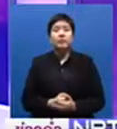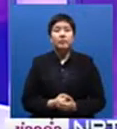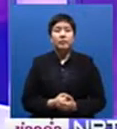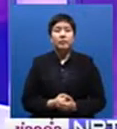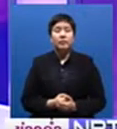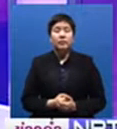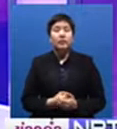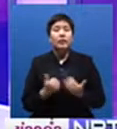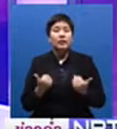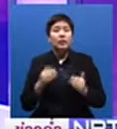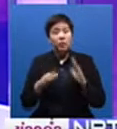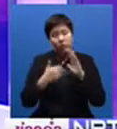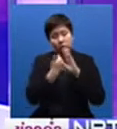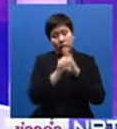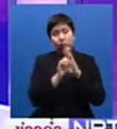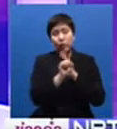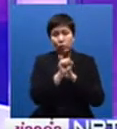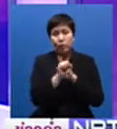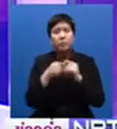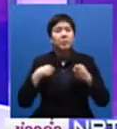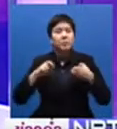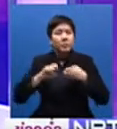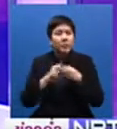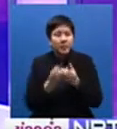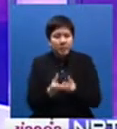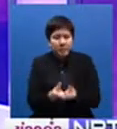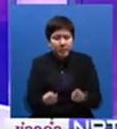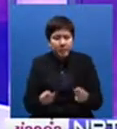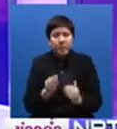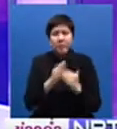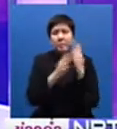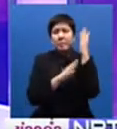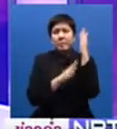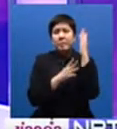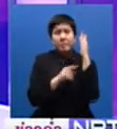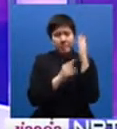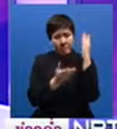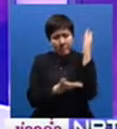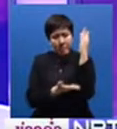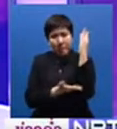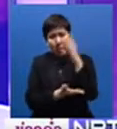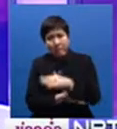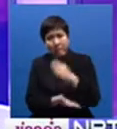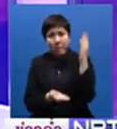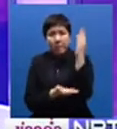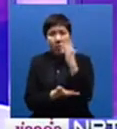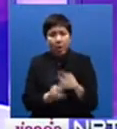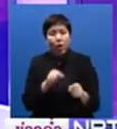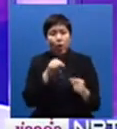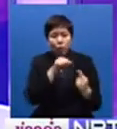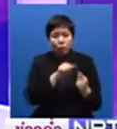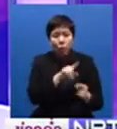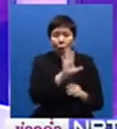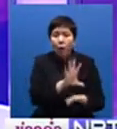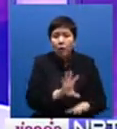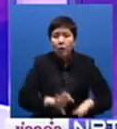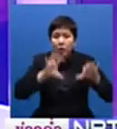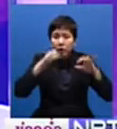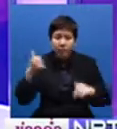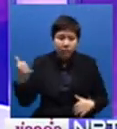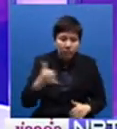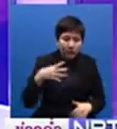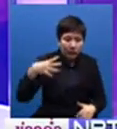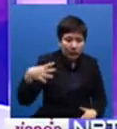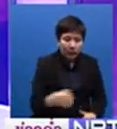ทหารจังหวัดสกลนครได้เร่งตรวจสอบปัญหาพื้นที่บุกรุกป่าภูพานกว่า 10,000ไร่ส่วนที่จังหวัดชัยภูมิในทุนบุกขุดดินนะคะที่